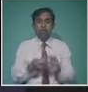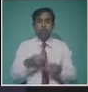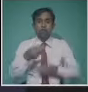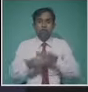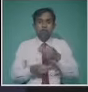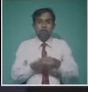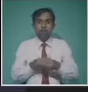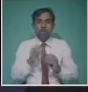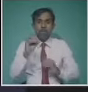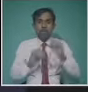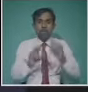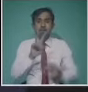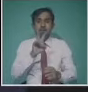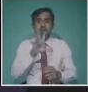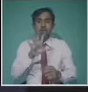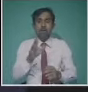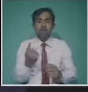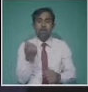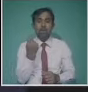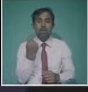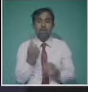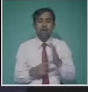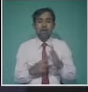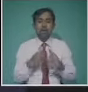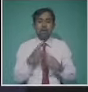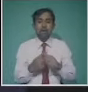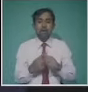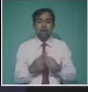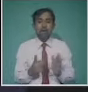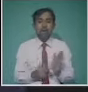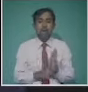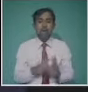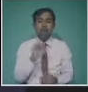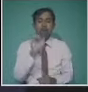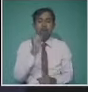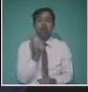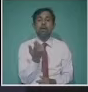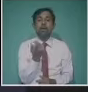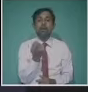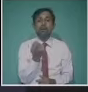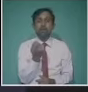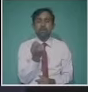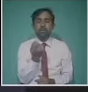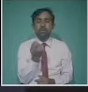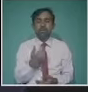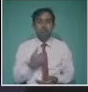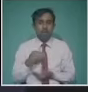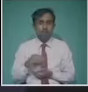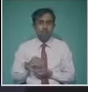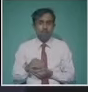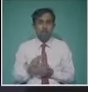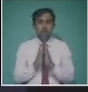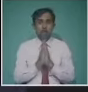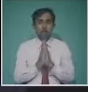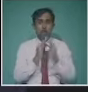ව්‍යාපාරයෙන් 25%ක බදු මුදලක් නැත්නම් ලක්ෂ 50ක මුදලක් මෙන්න මේ මංගාව තියෙන